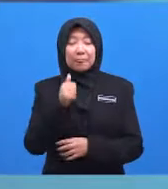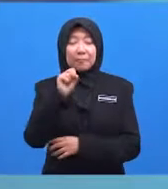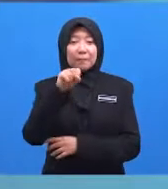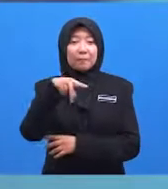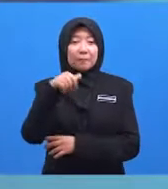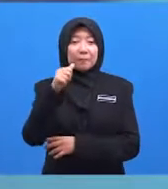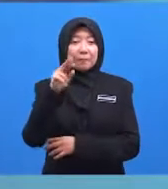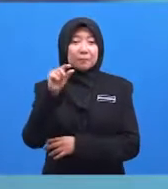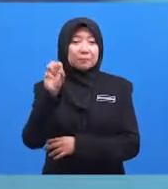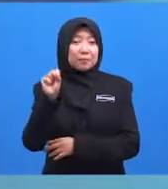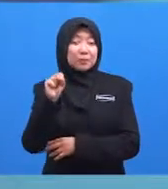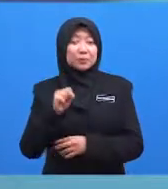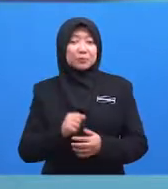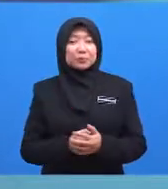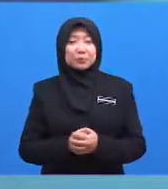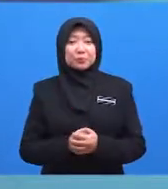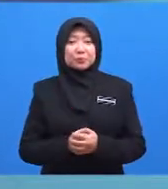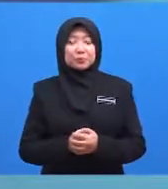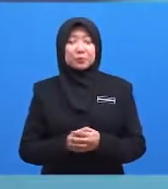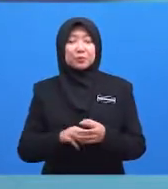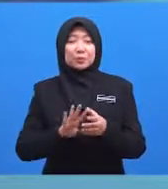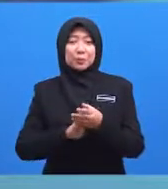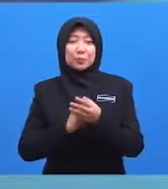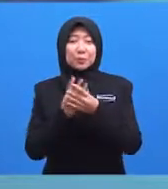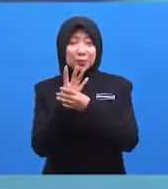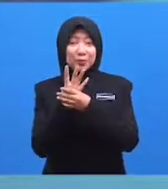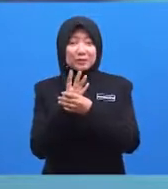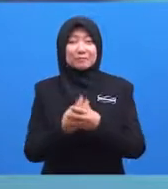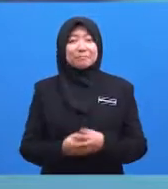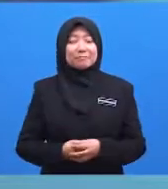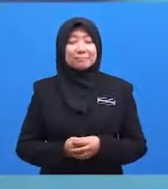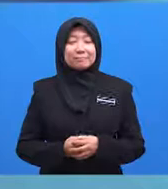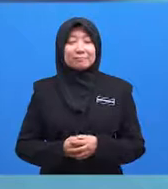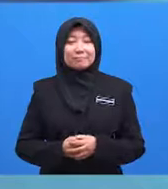Kesembilan, asparagus. Kesepuluh, brokoli.